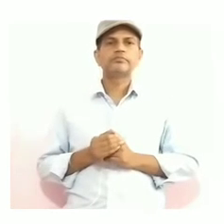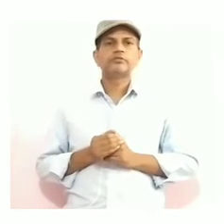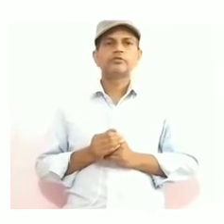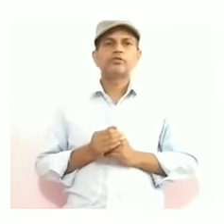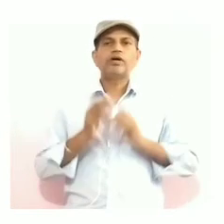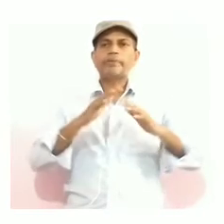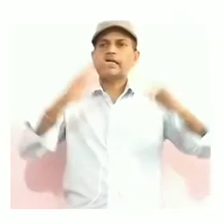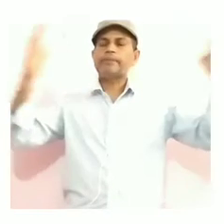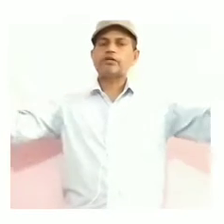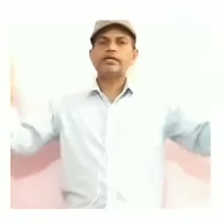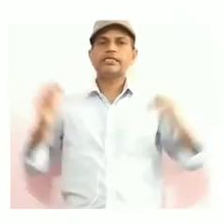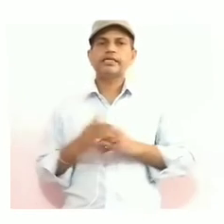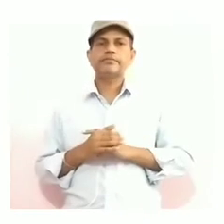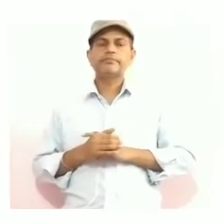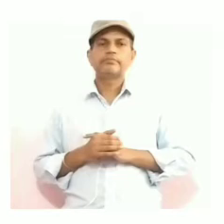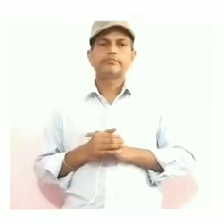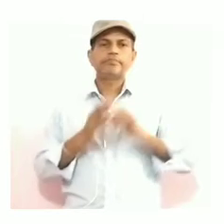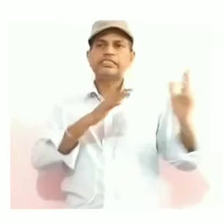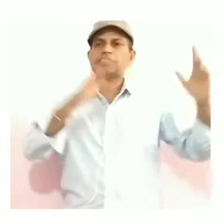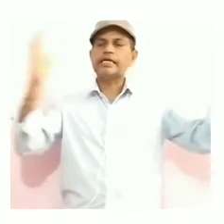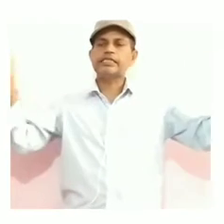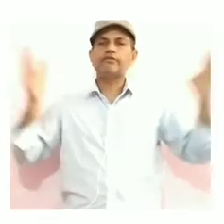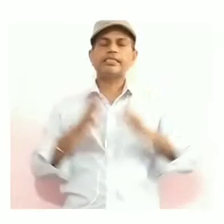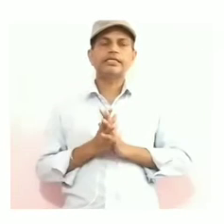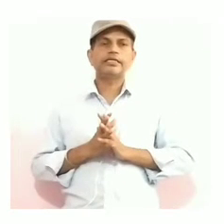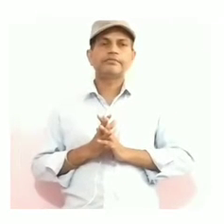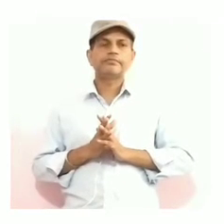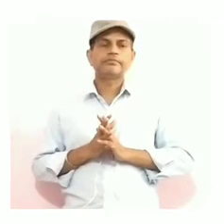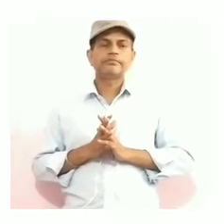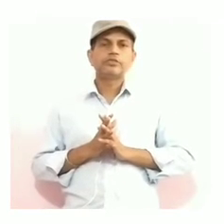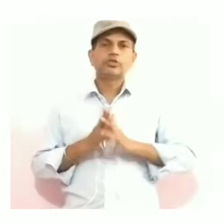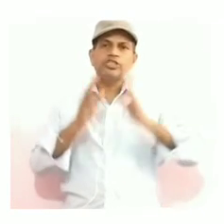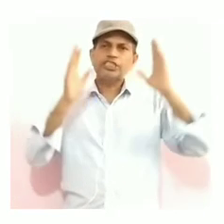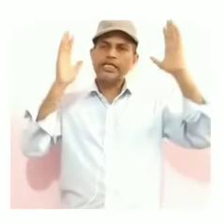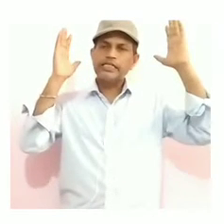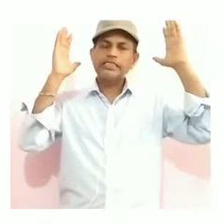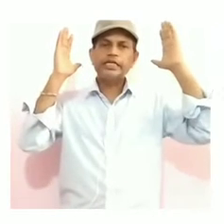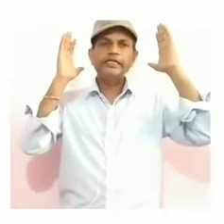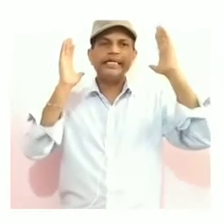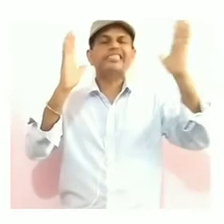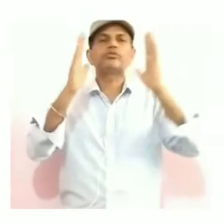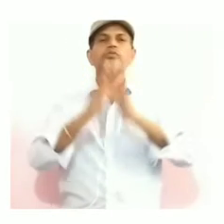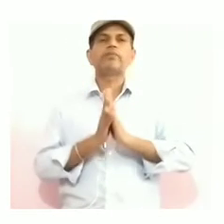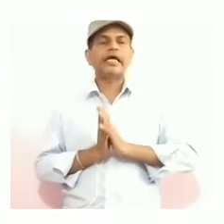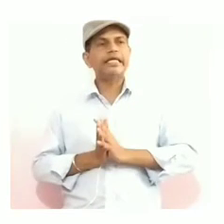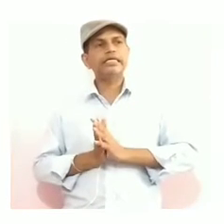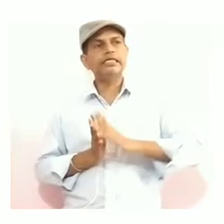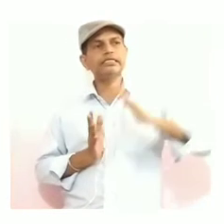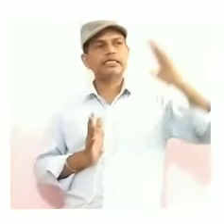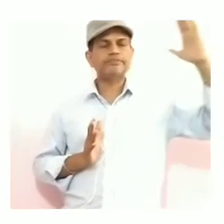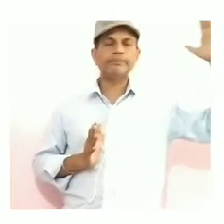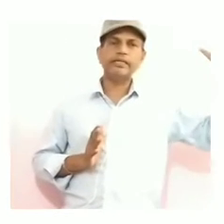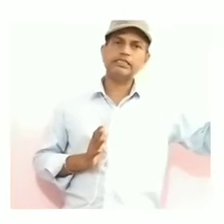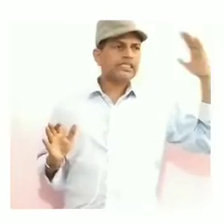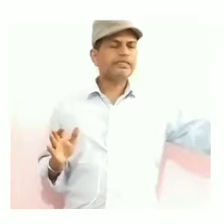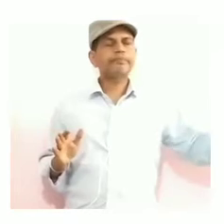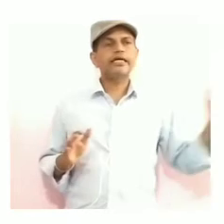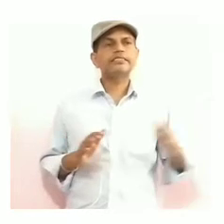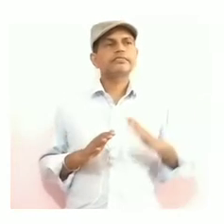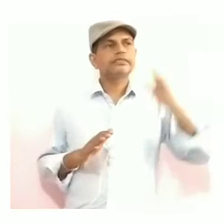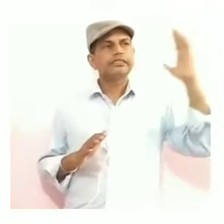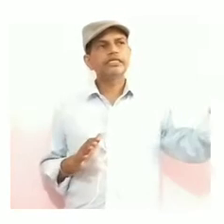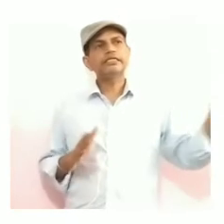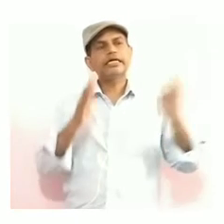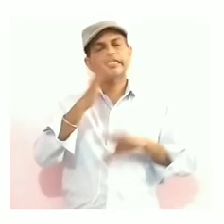करवाता हूँ, वो अपना काम करवाती है, पंडित जी शादी करवाते हैं, तो इस तरह के सेंटेंस को बनाने के लिए सबसे पहले